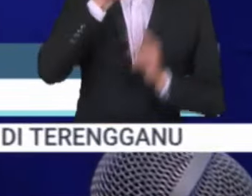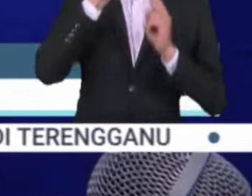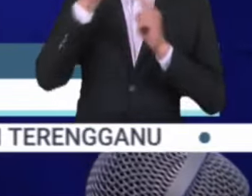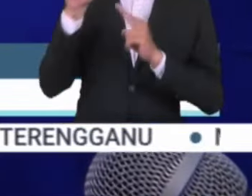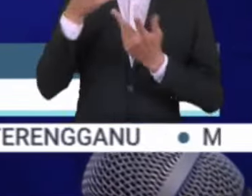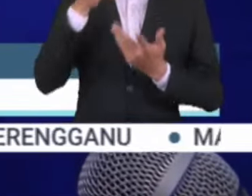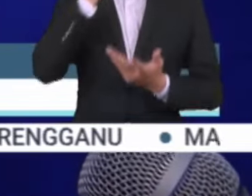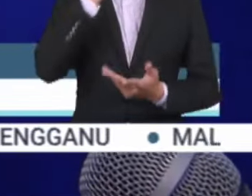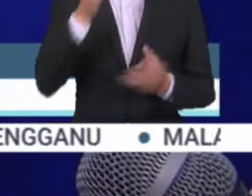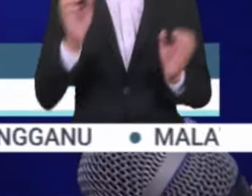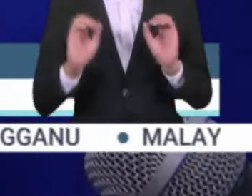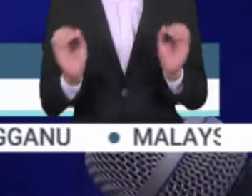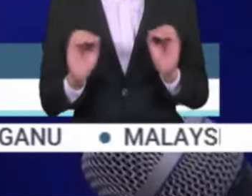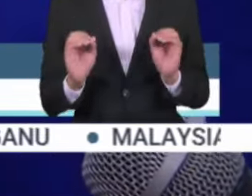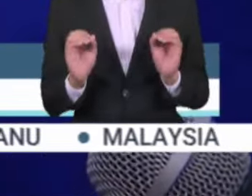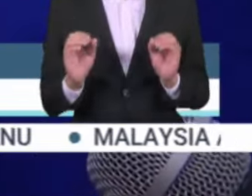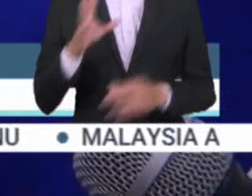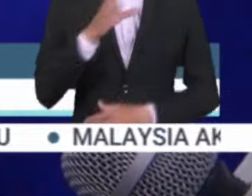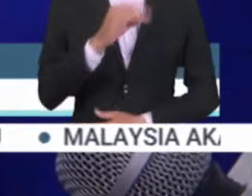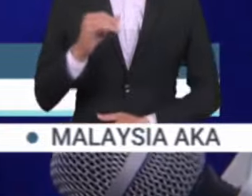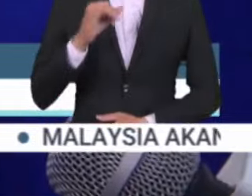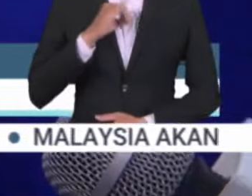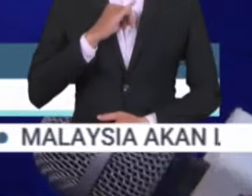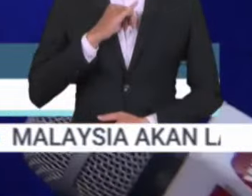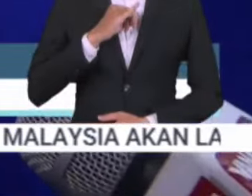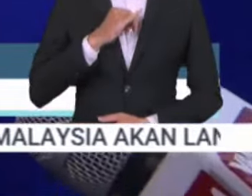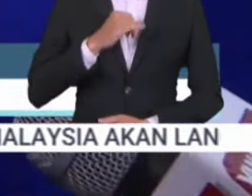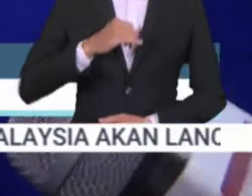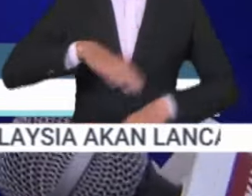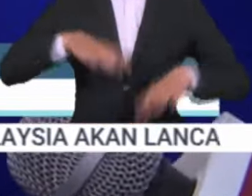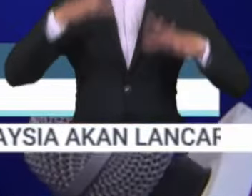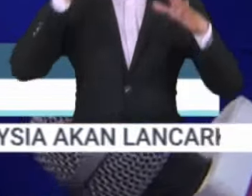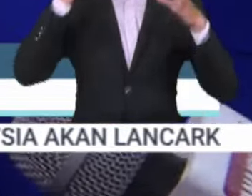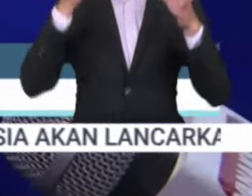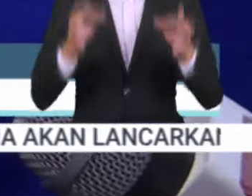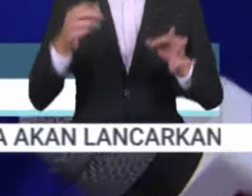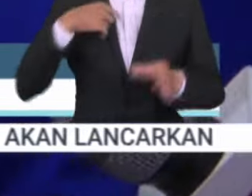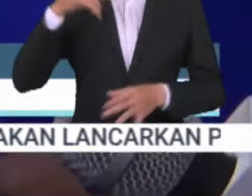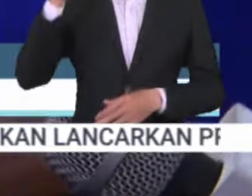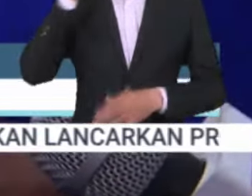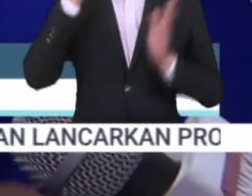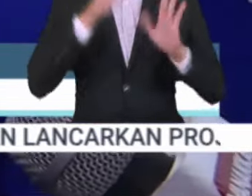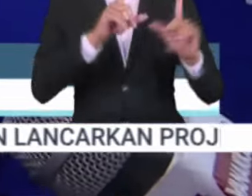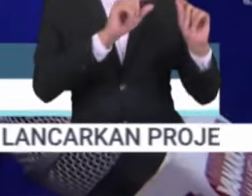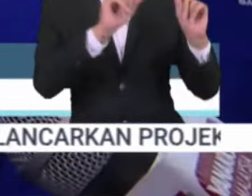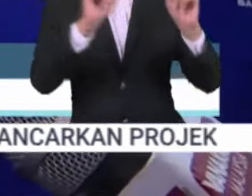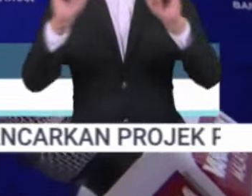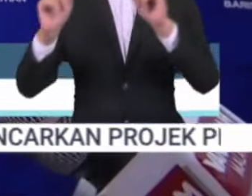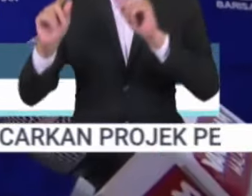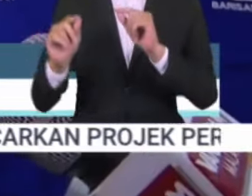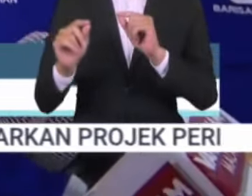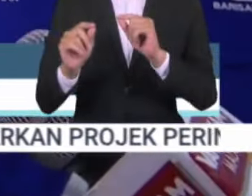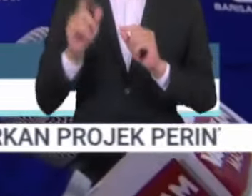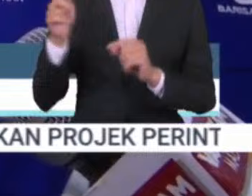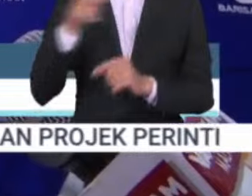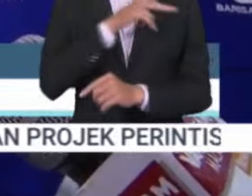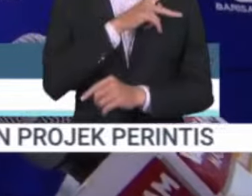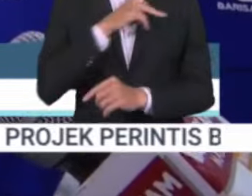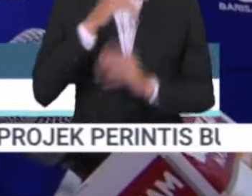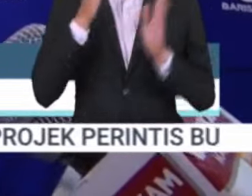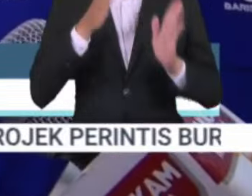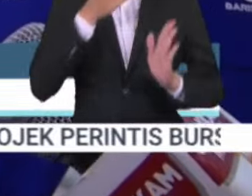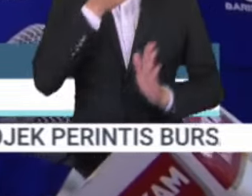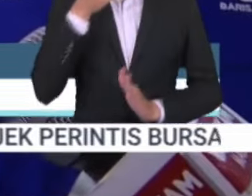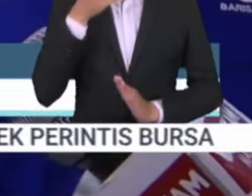dia tak angkuh. Dan saya pasti, bila saya dengar orang bercakap pasal dia, pasal dia ketua pemuda.